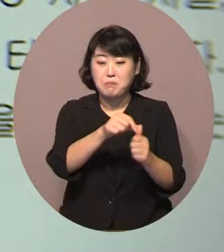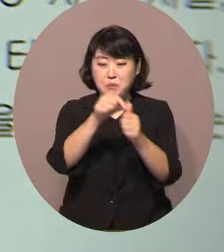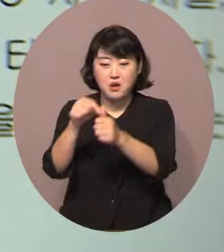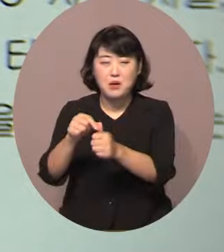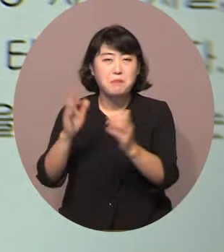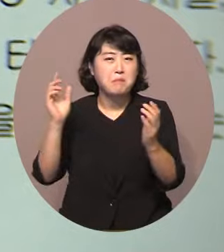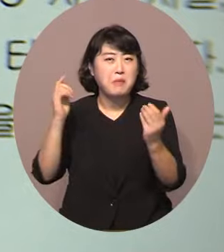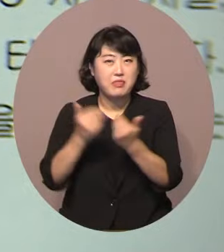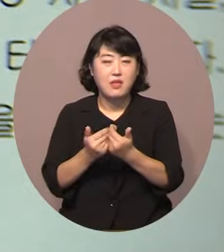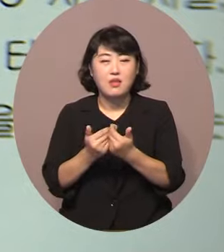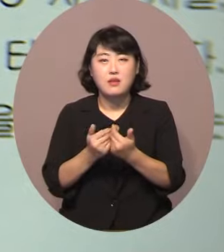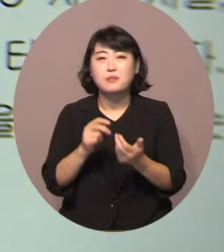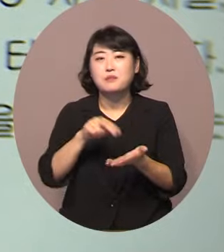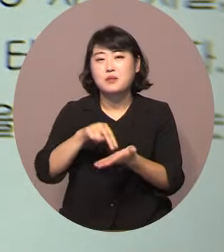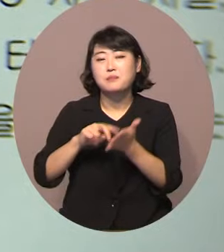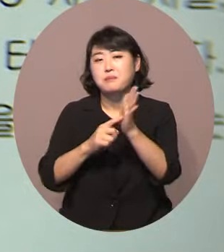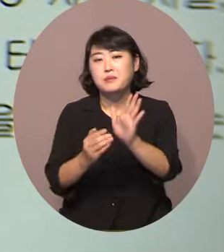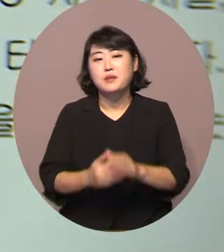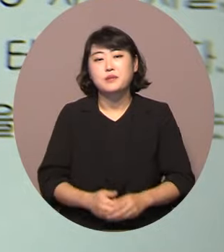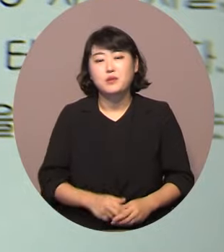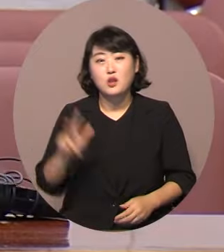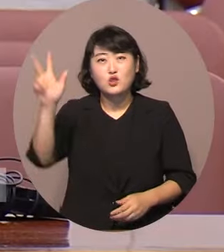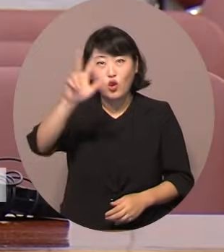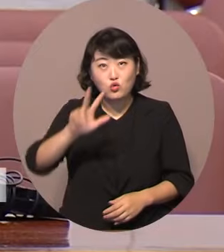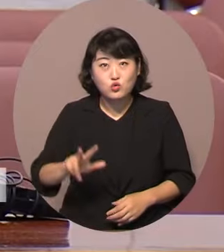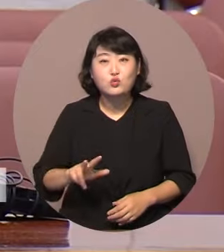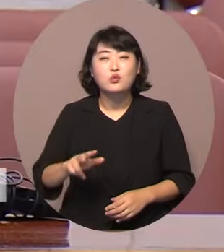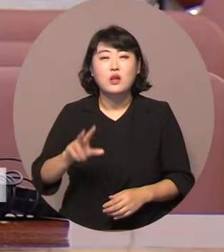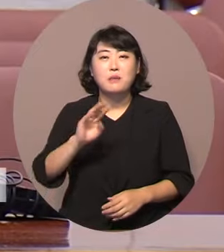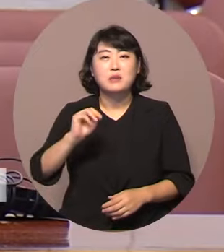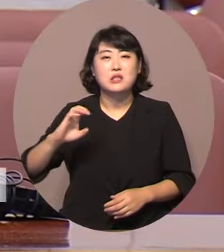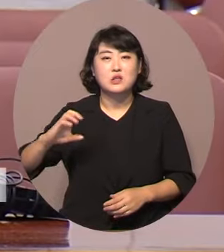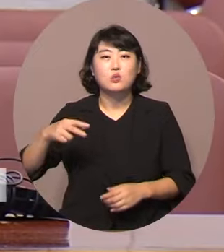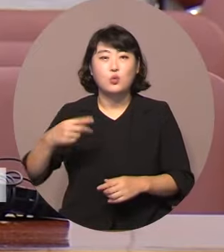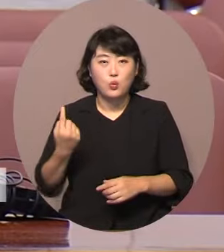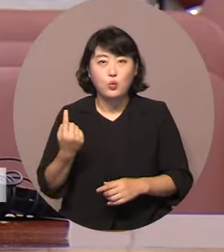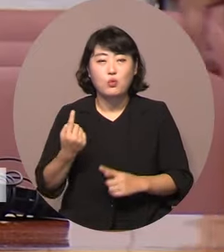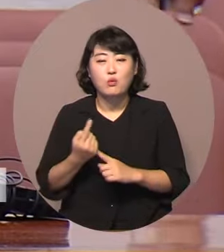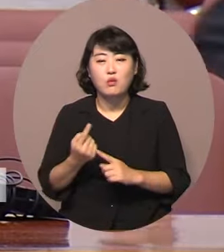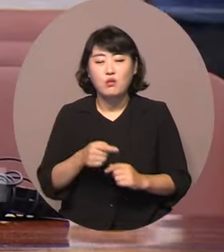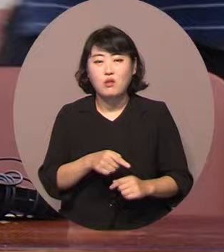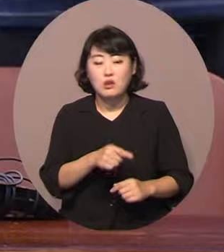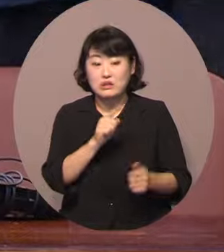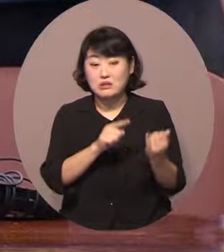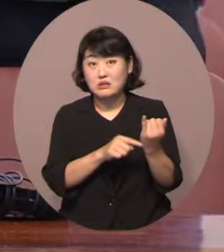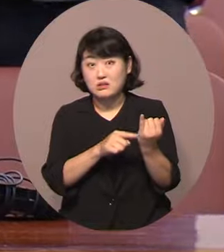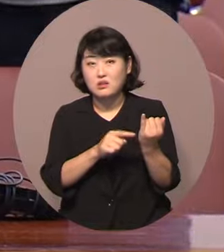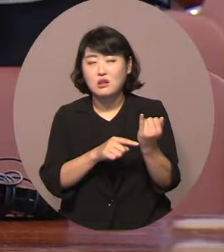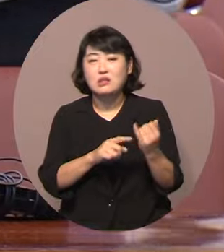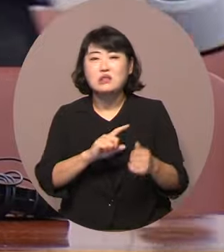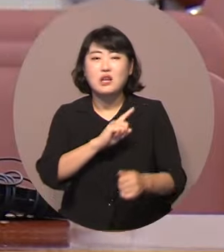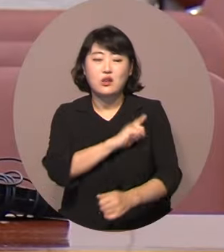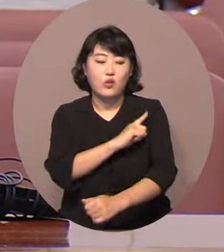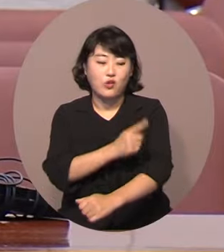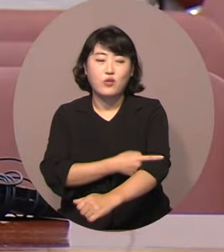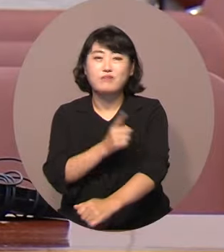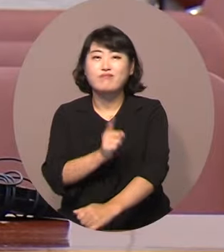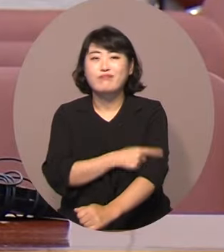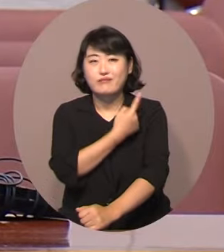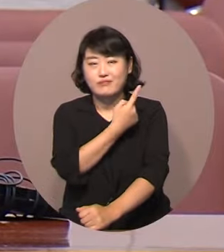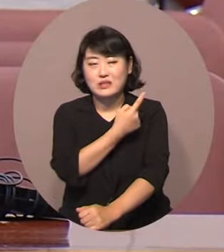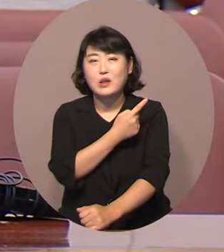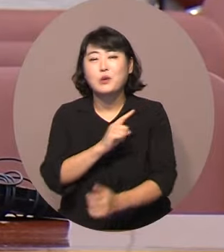목소리를 높였습니다 전국 MBC 기자회 대전 mbc 뉴스를 망친 이진숙 후보자는 자격이 없다고